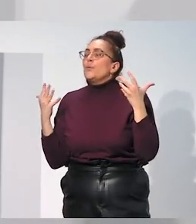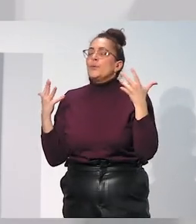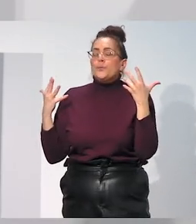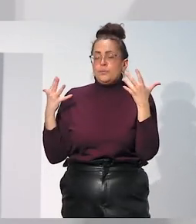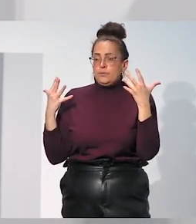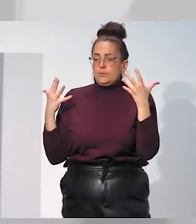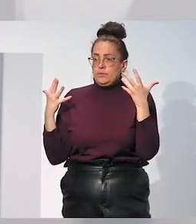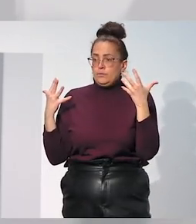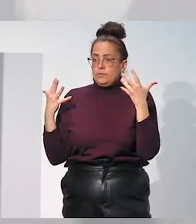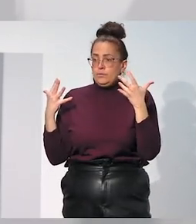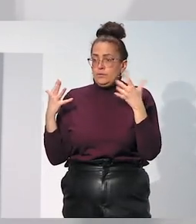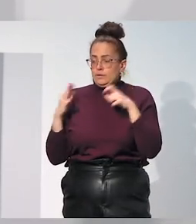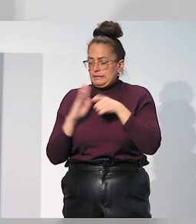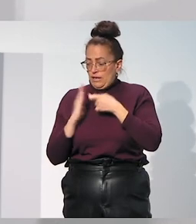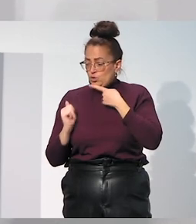n'aime plus le mois de juin.